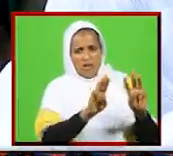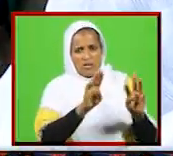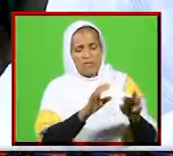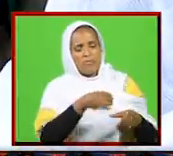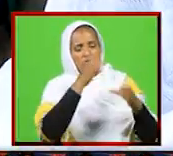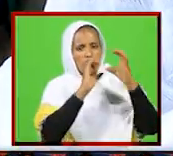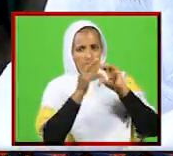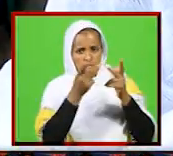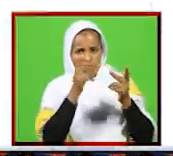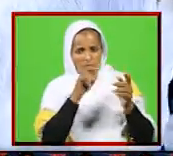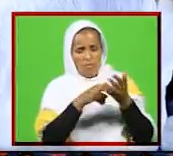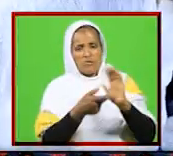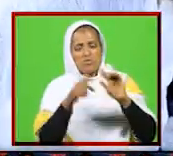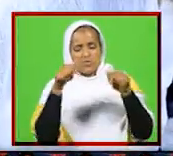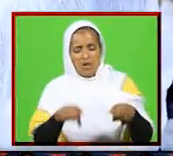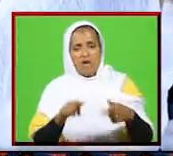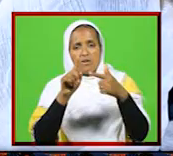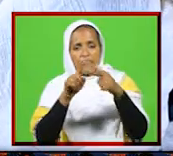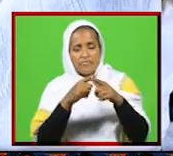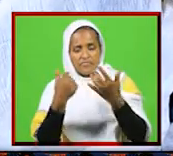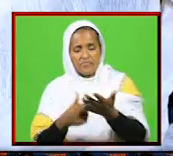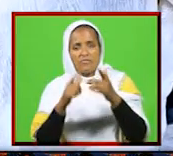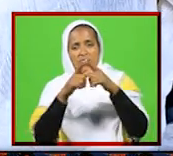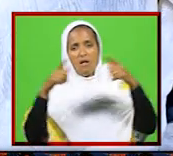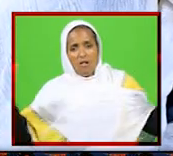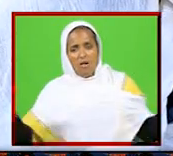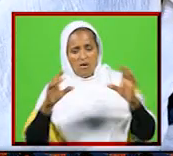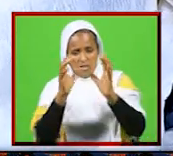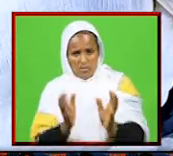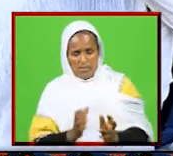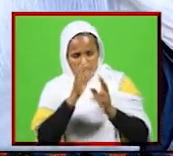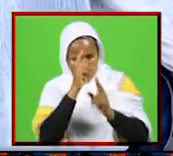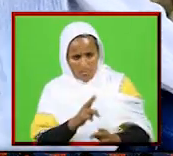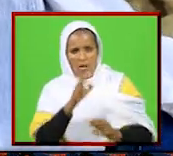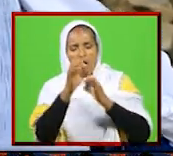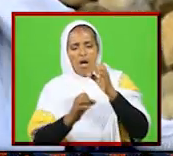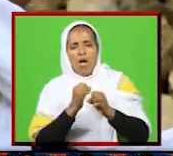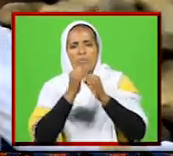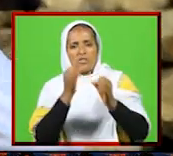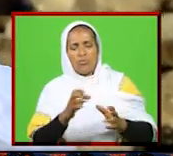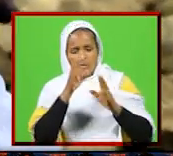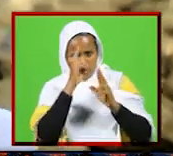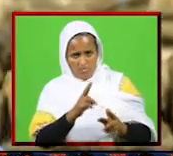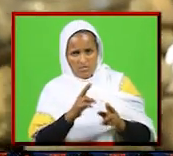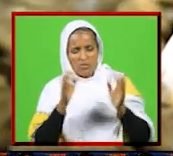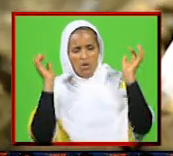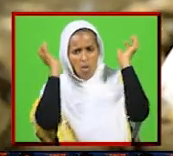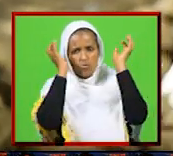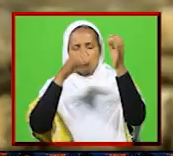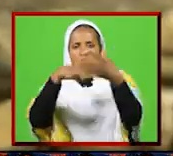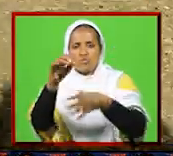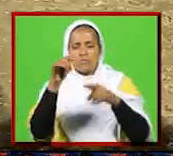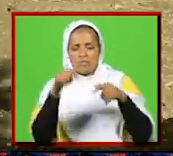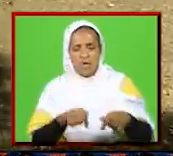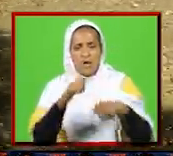ያው ሰንበት የሚጠጡበት ነው። ዛሬ ያው እንግዲህ ይህ ታላቅ ደብር የሚከብርበት አመታዊ ንግሱ የሚከብርበት ታቦተ ሕጉ